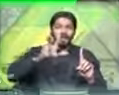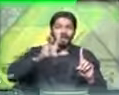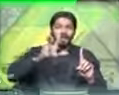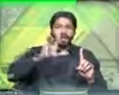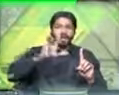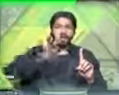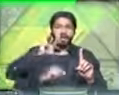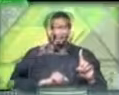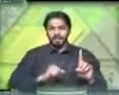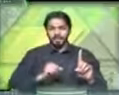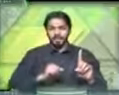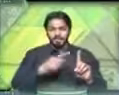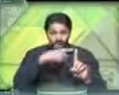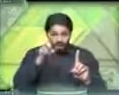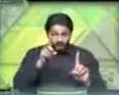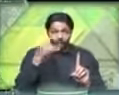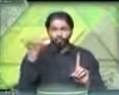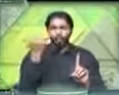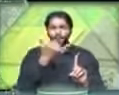الفهم